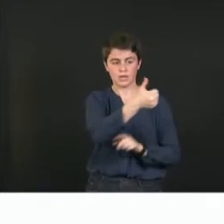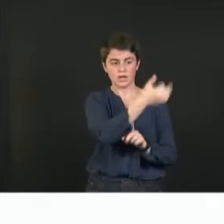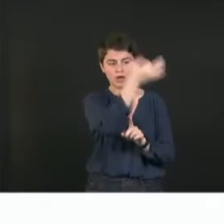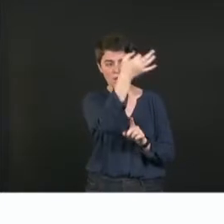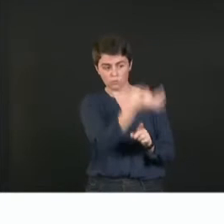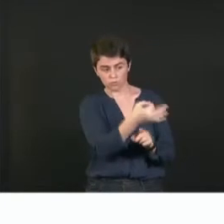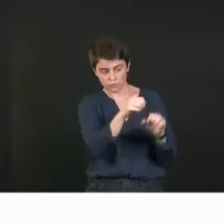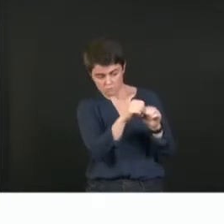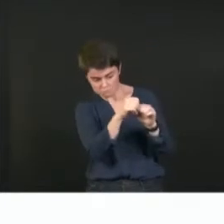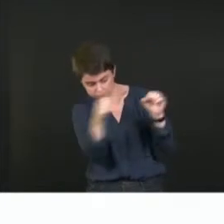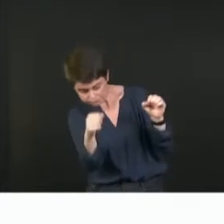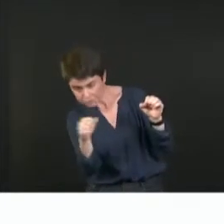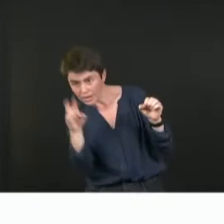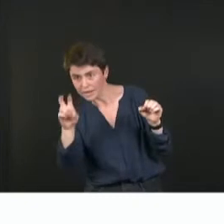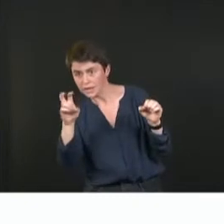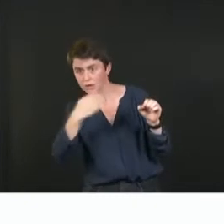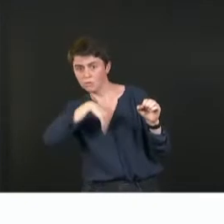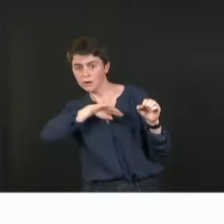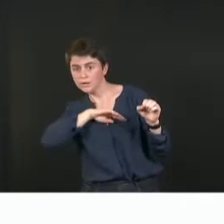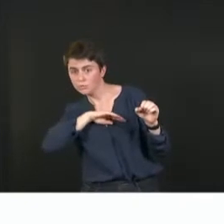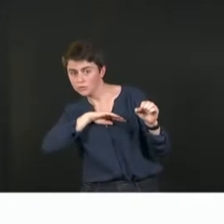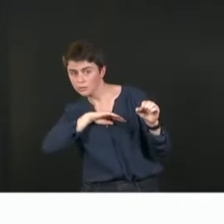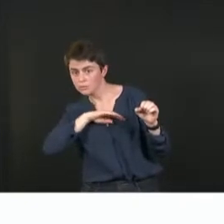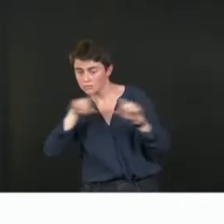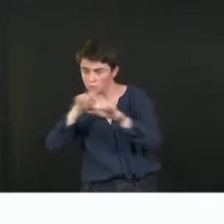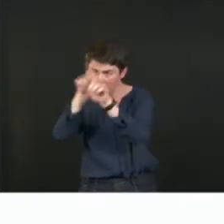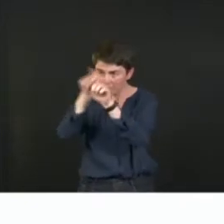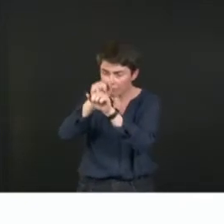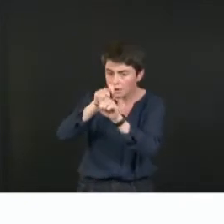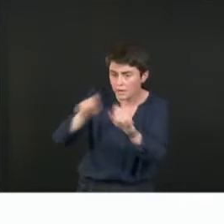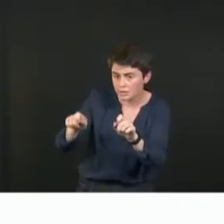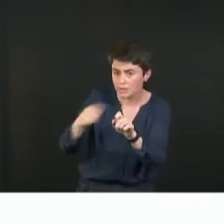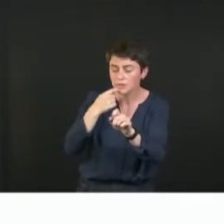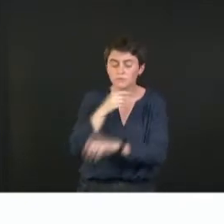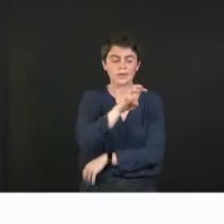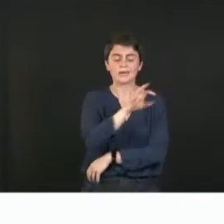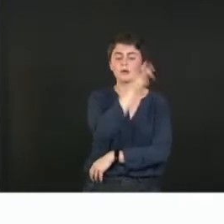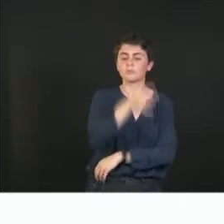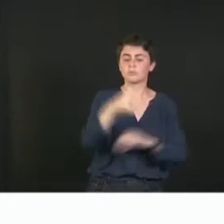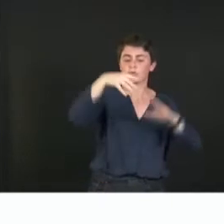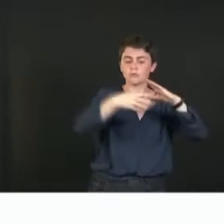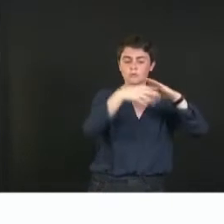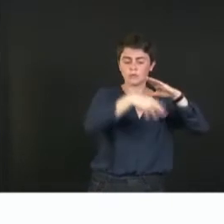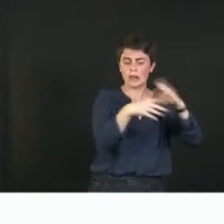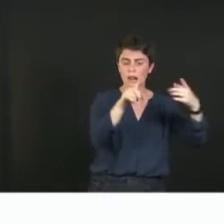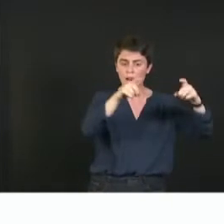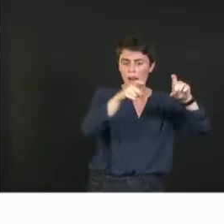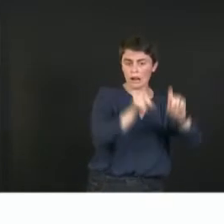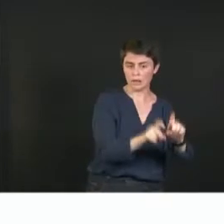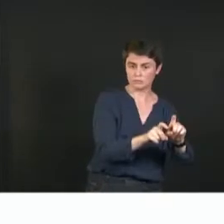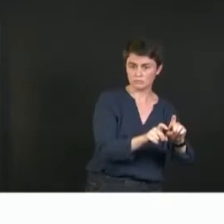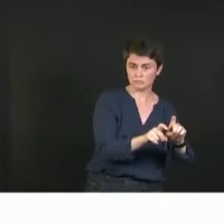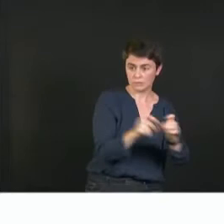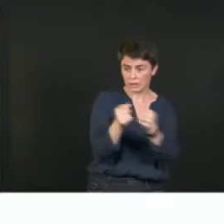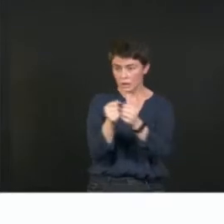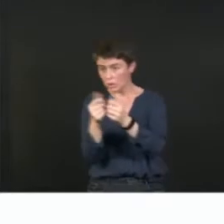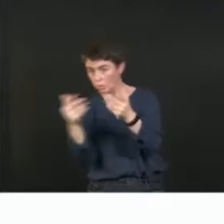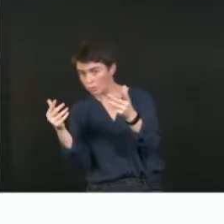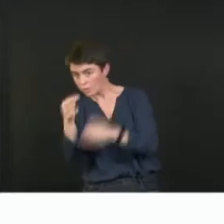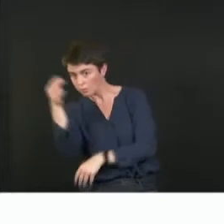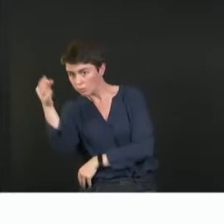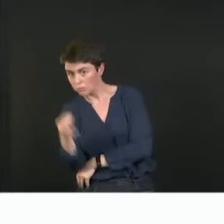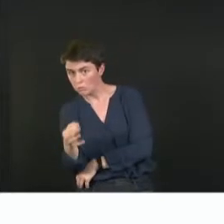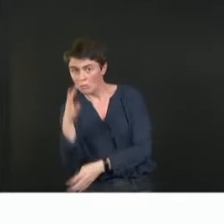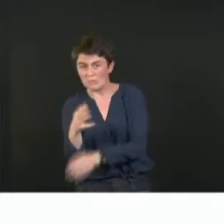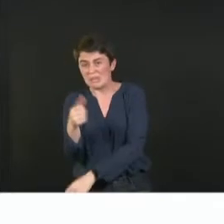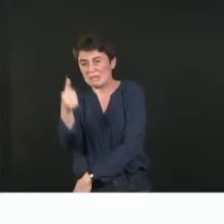éco-responsable aboutie ? C'est-à-dire la part éco-responsable qui permet de réduire les 40% d'émissions de gaz à effet de serre liées au bâtiment. Je dois vous dire que je pense que c'est peut-être